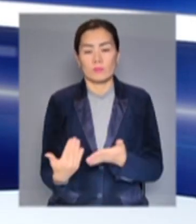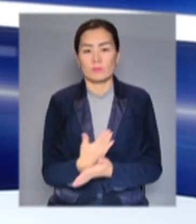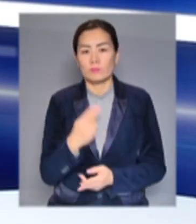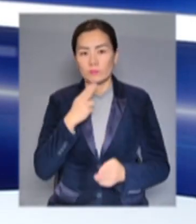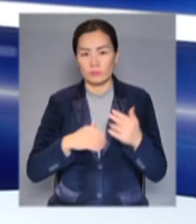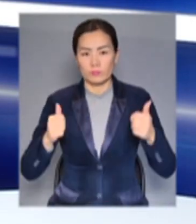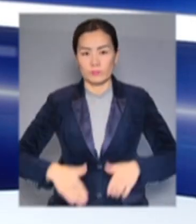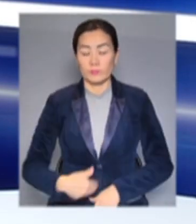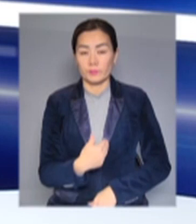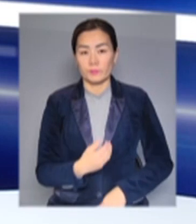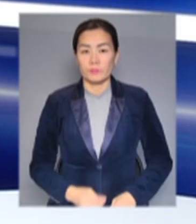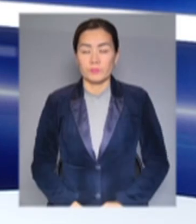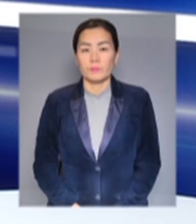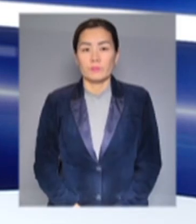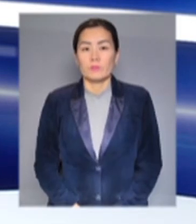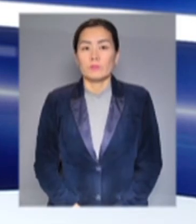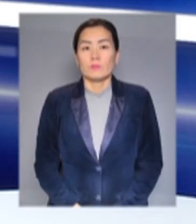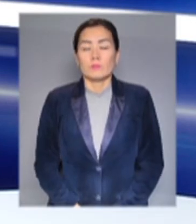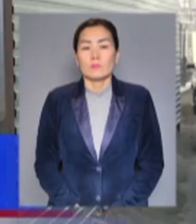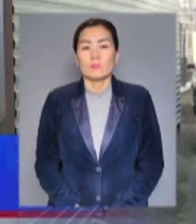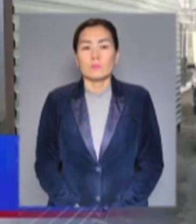дереу арада шешілгенін талап етті.